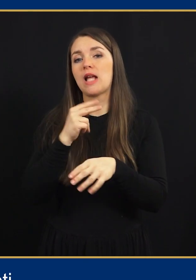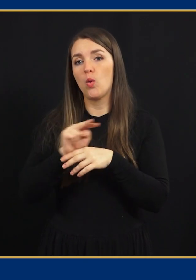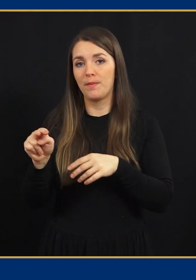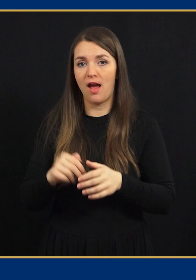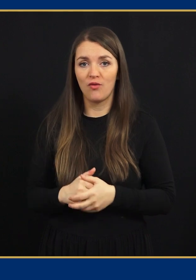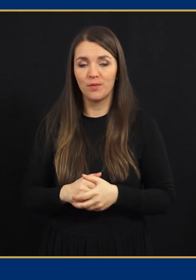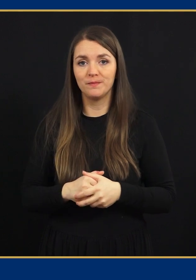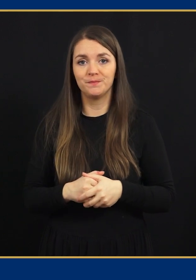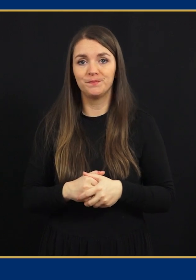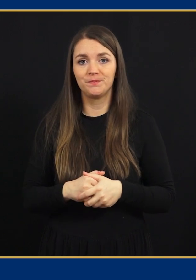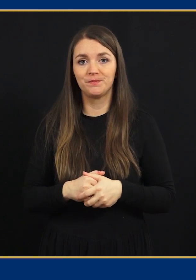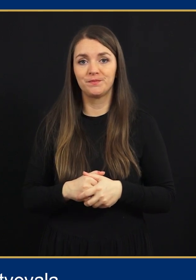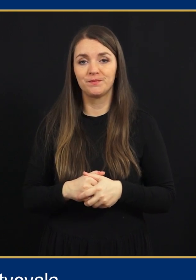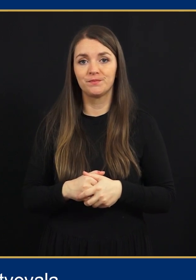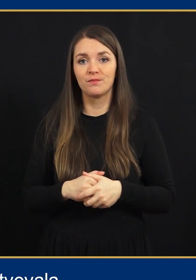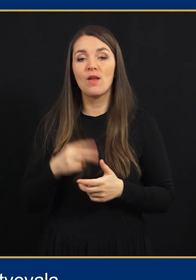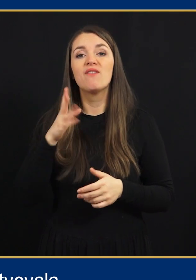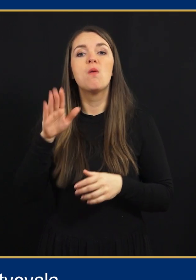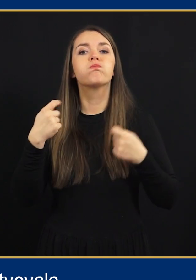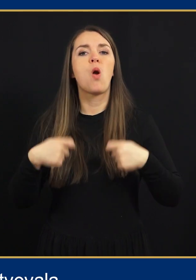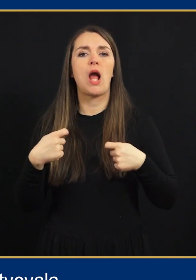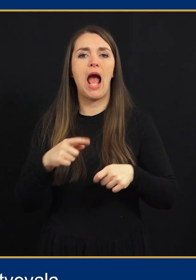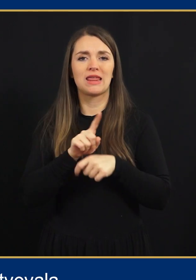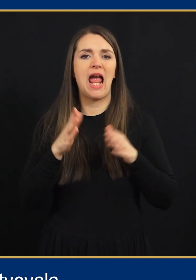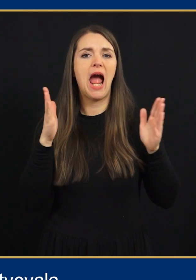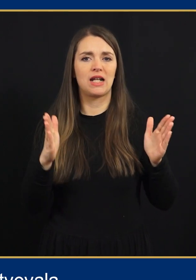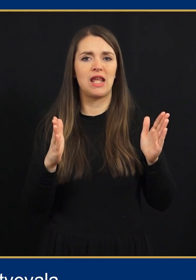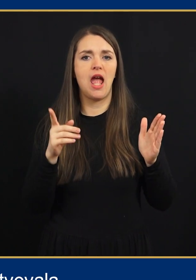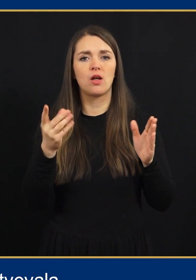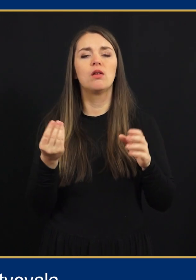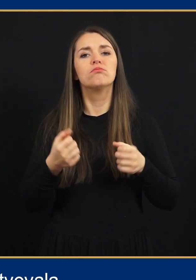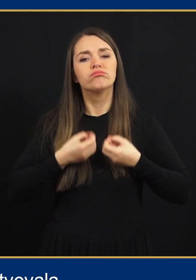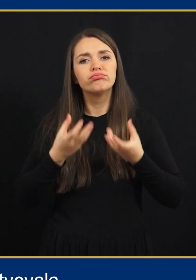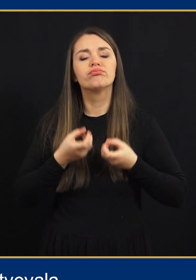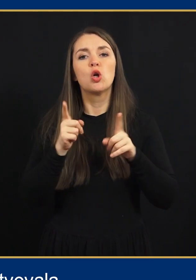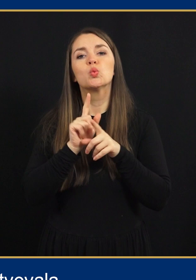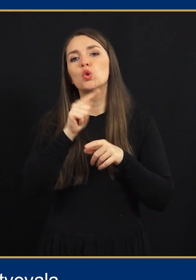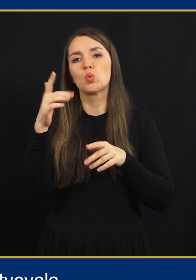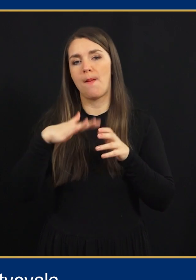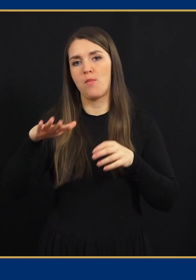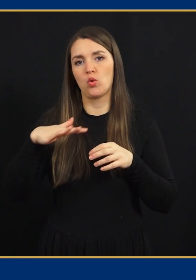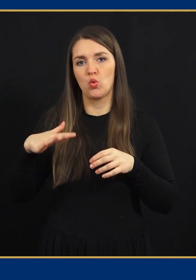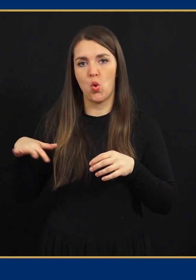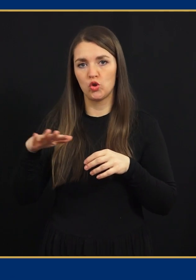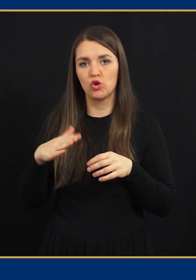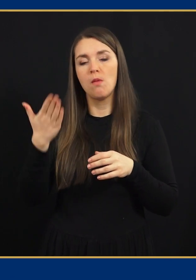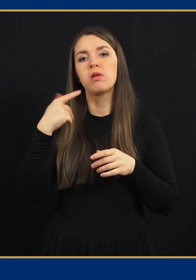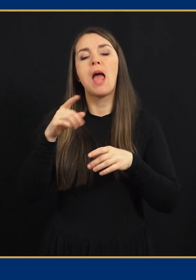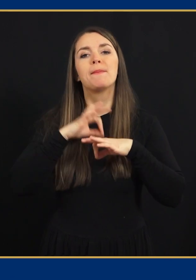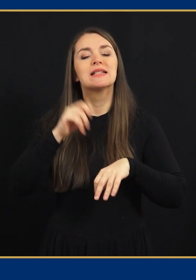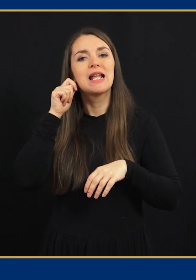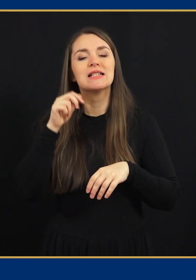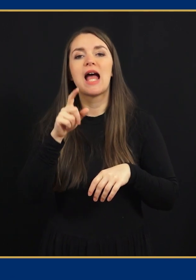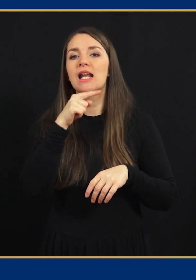upravo. V svoji bogati karieri se je udejstvovala tudi na drugih področjih. Bila je